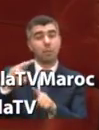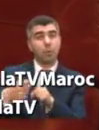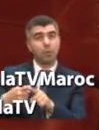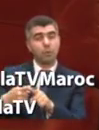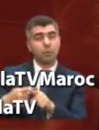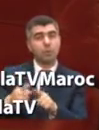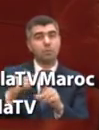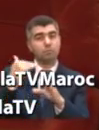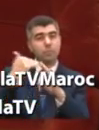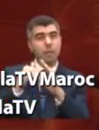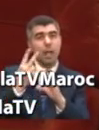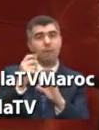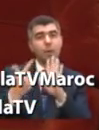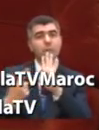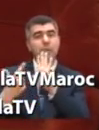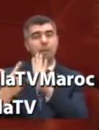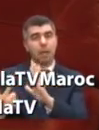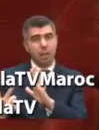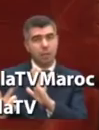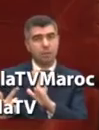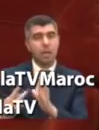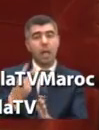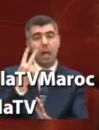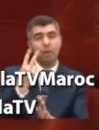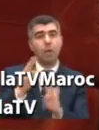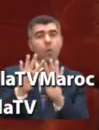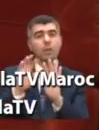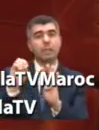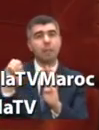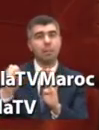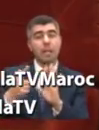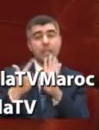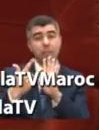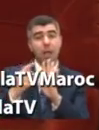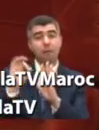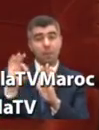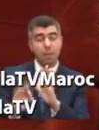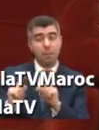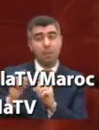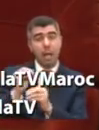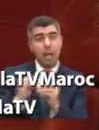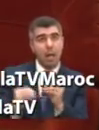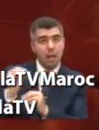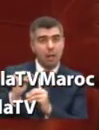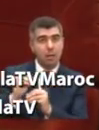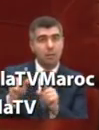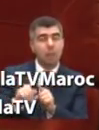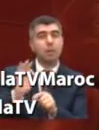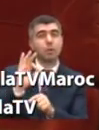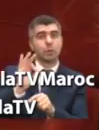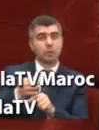الشكايات، 2017 ما يقارب من 2800 شكاية، 700 تتعلق بالفواتير اللي غالية وتحلوا